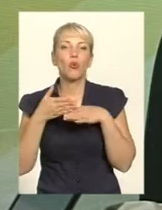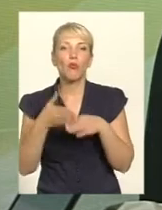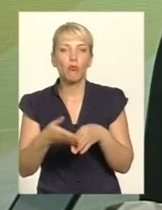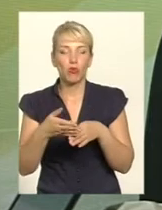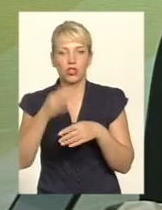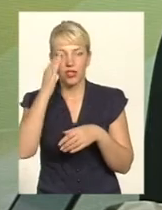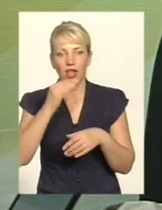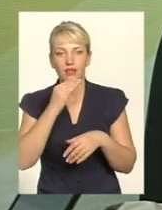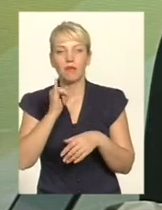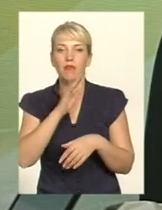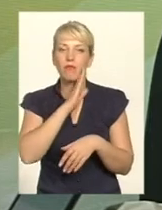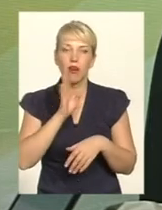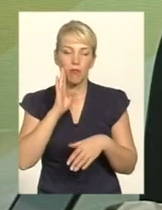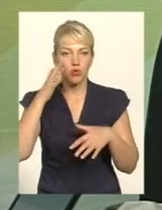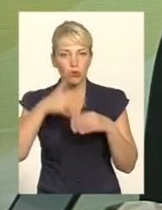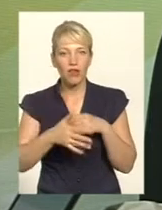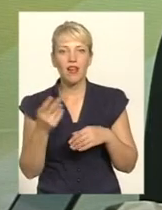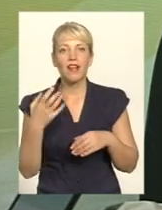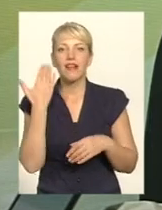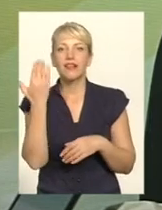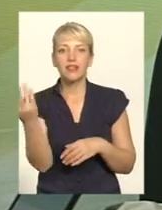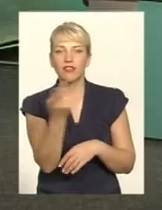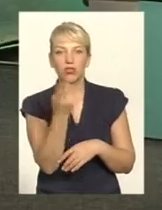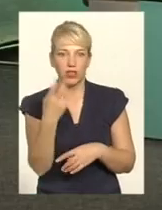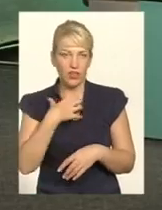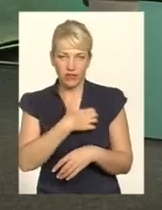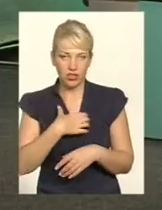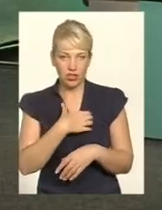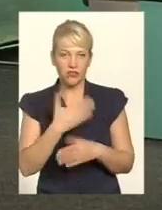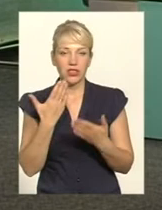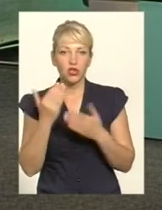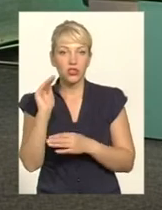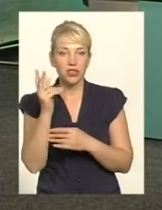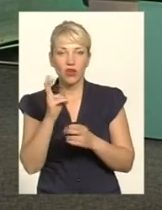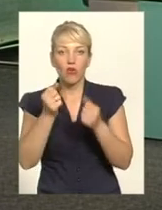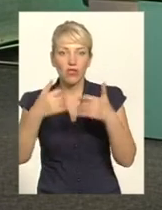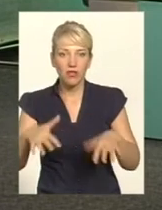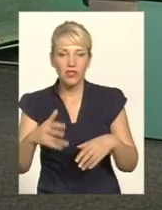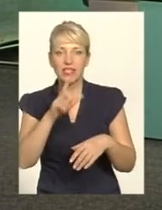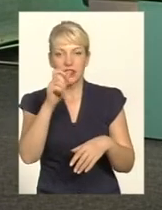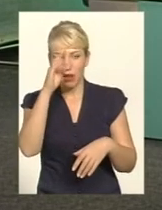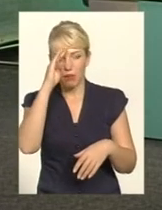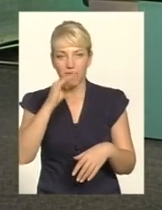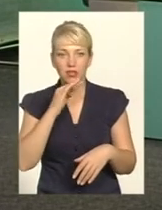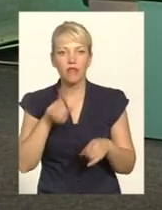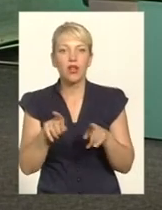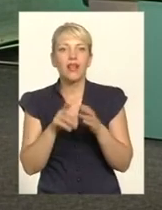зрозуміти важливість їх обох в житті дитини. Дитина, яка втрачає когось із батьків, вона ніби ділиться навпіл.